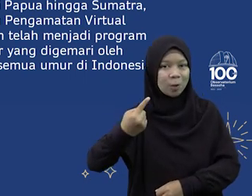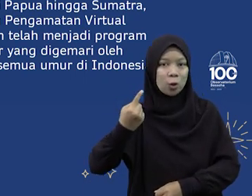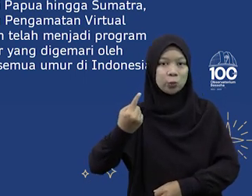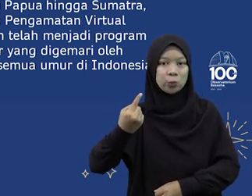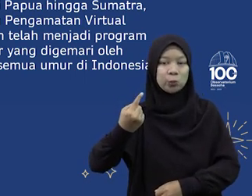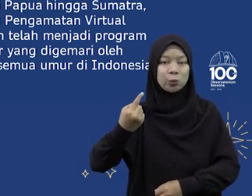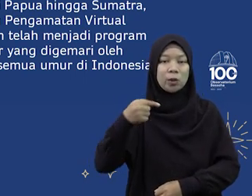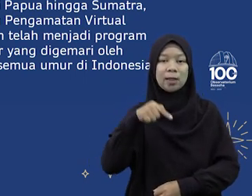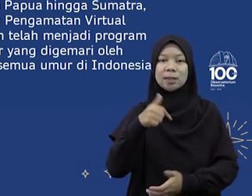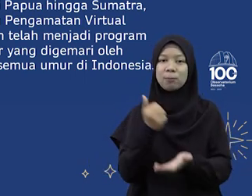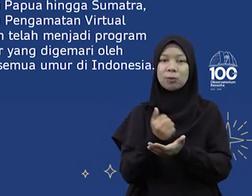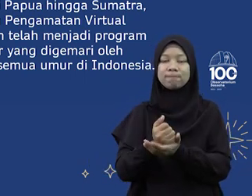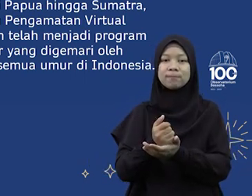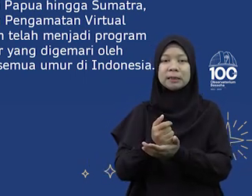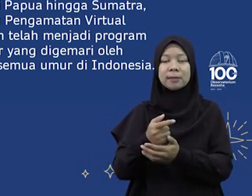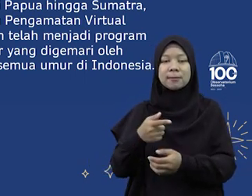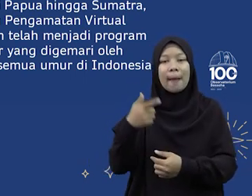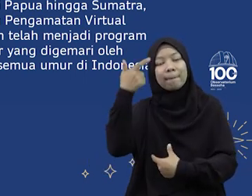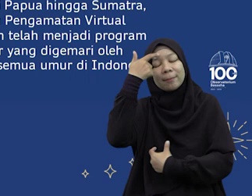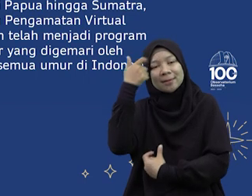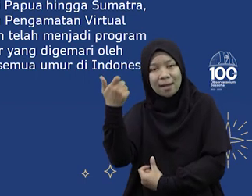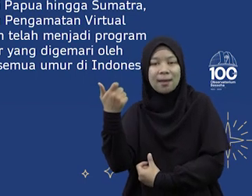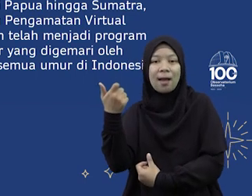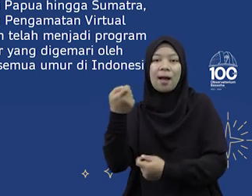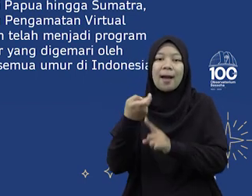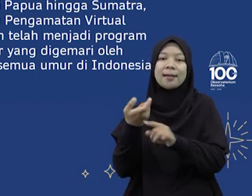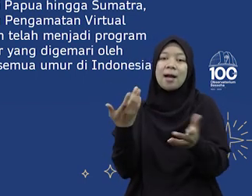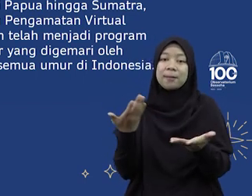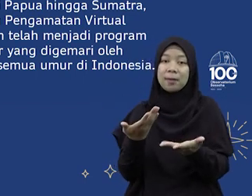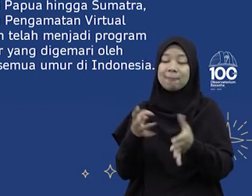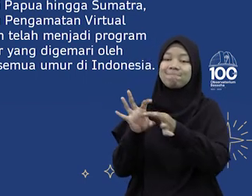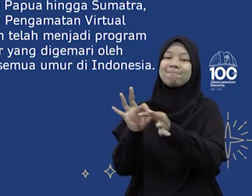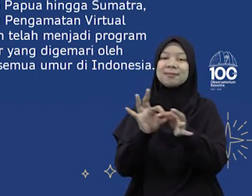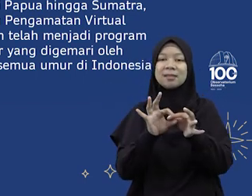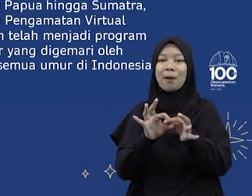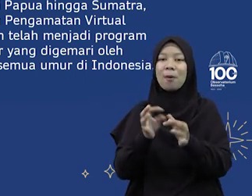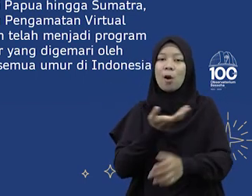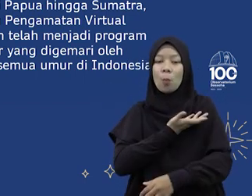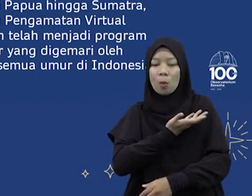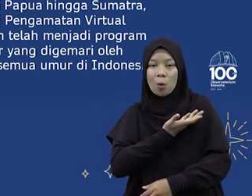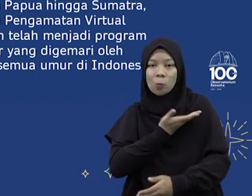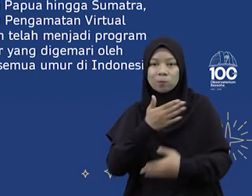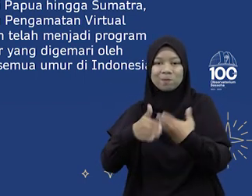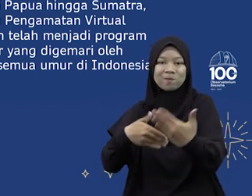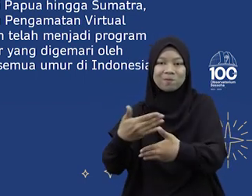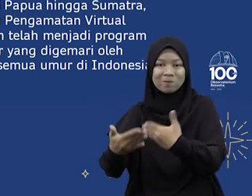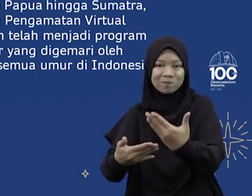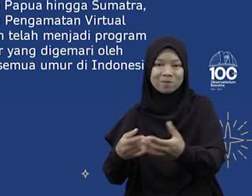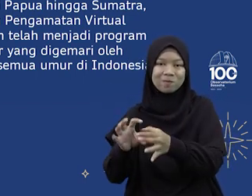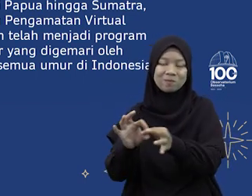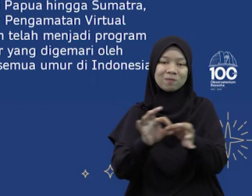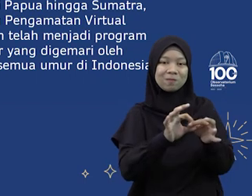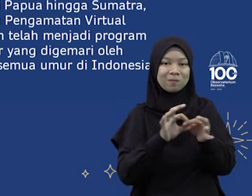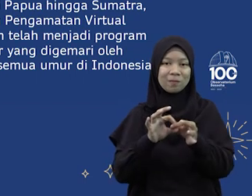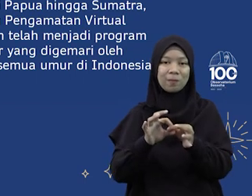suatu kepercayaan dari Mitra kita ya untuk mau terus berkolaborasi